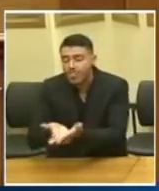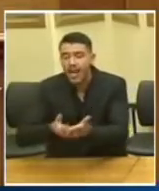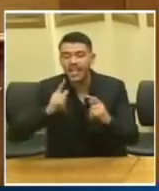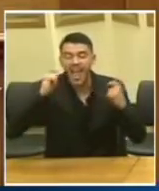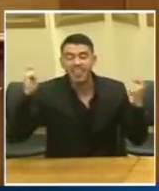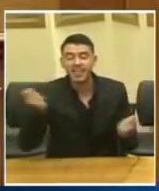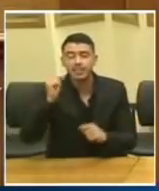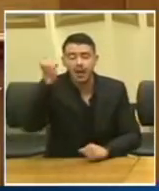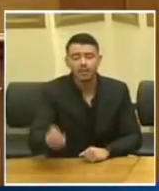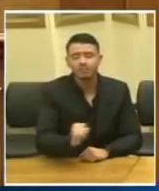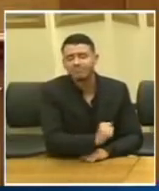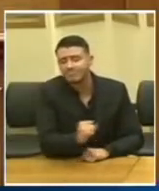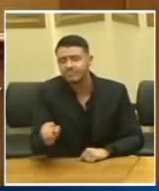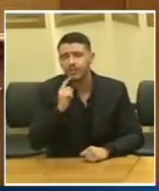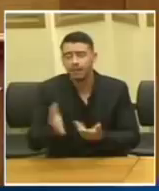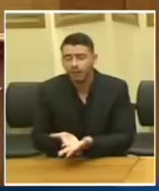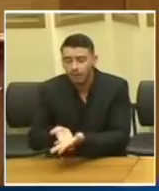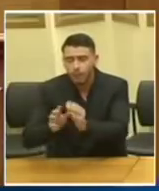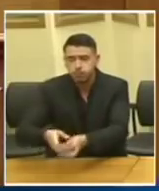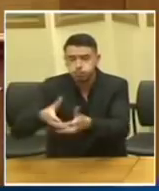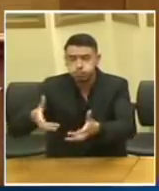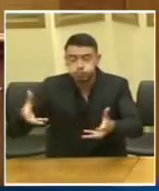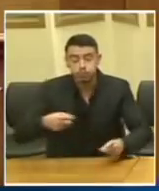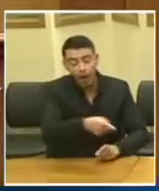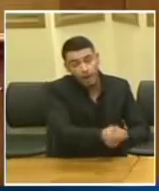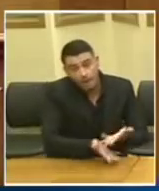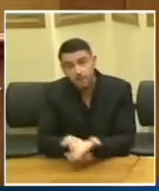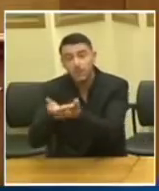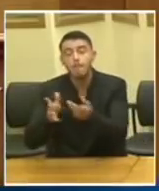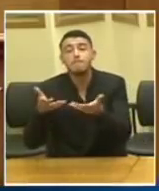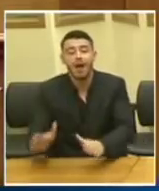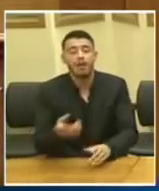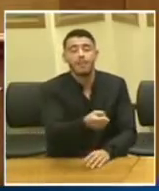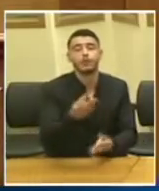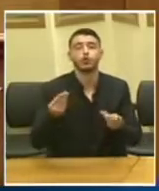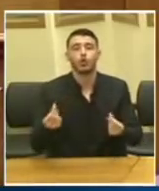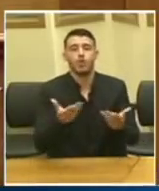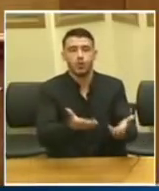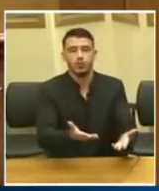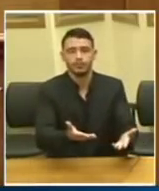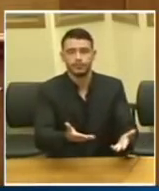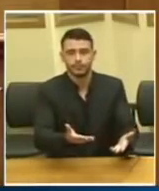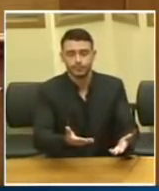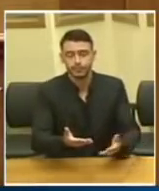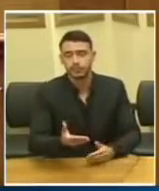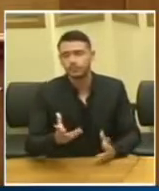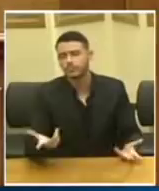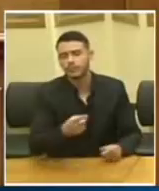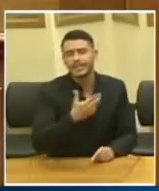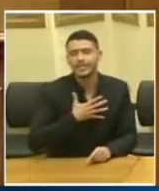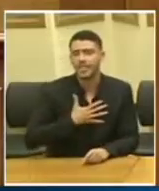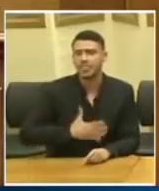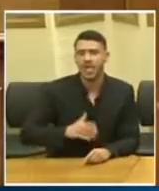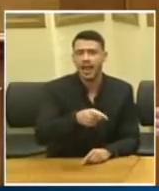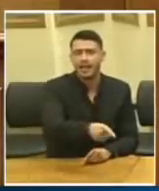την ακραία εθνικιστική ορολογία. Και το κάνετε αυτό προκειμένου να ψαρέψετε